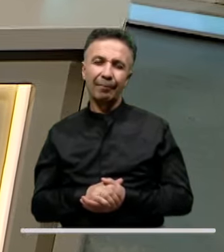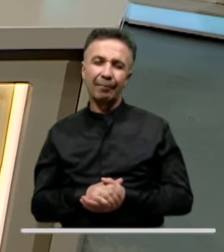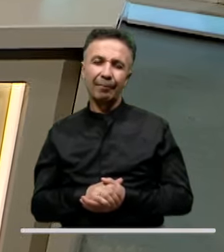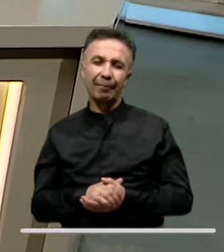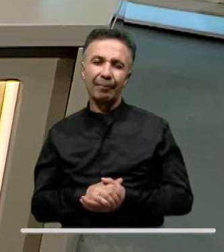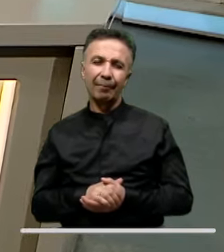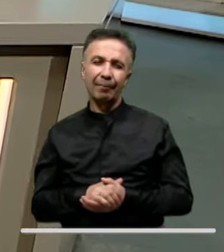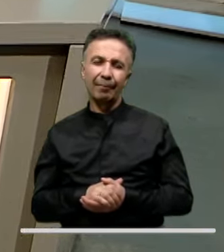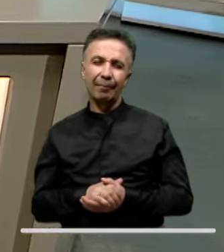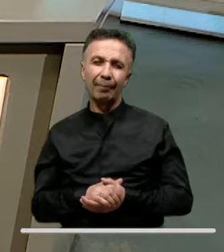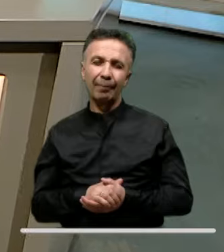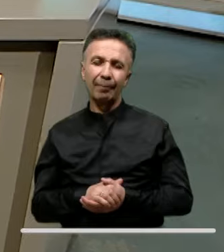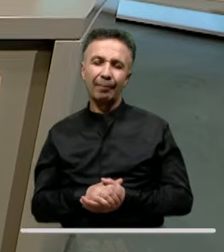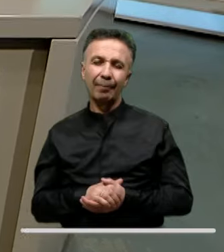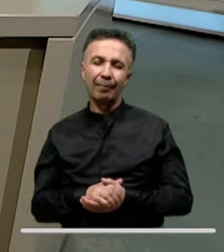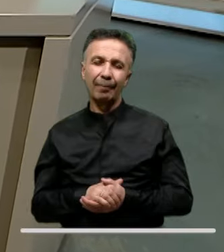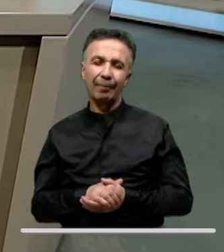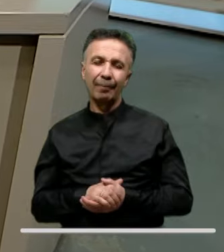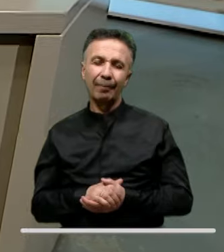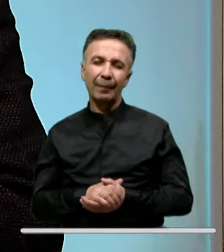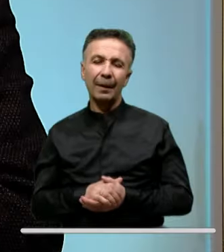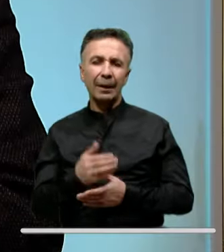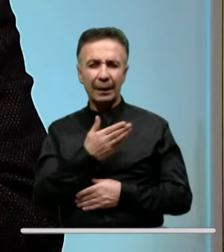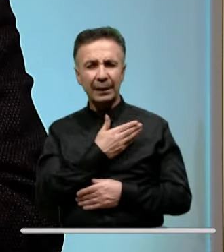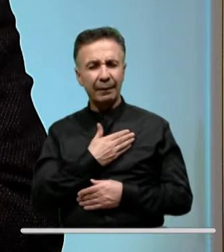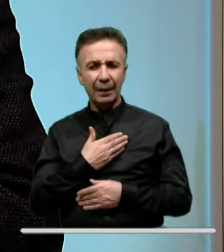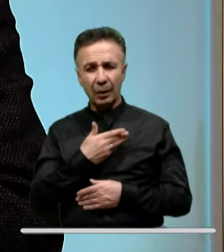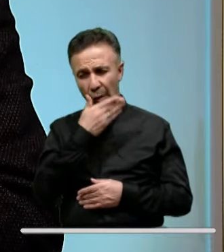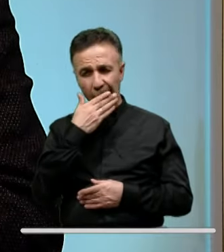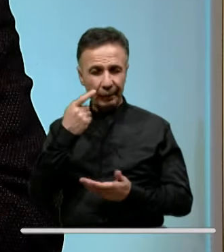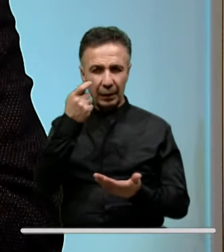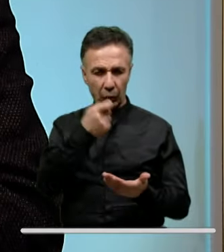tamam, seve seve ödüyorum yani, herhalde hoş olsun. Ya da